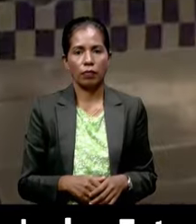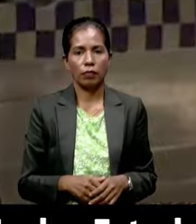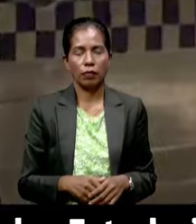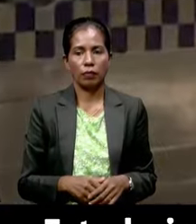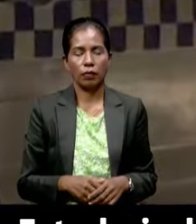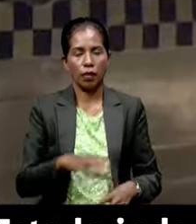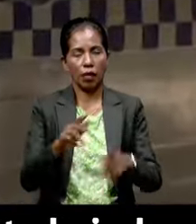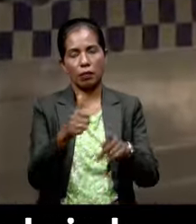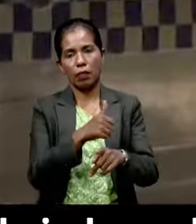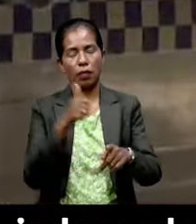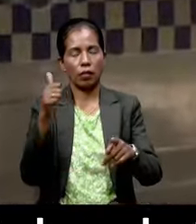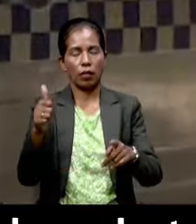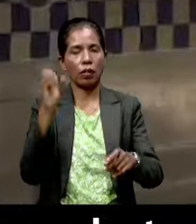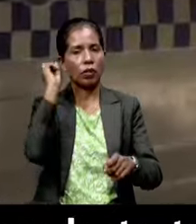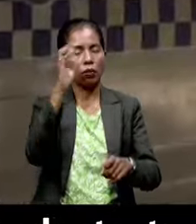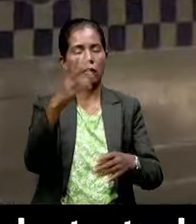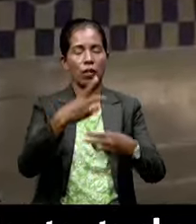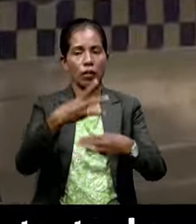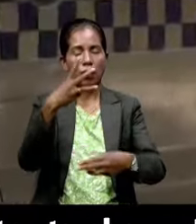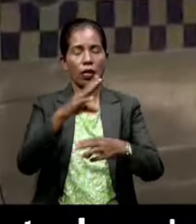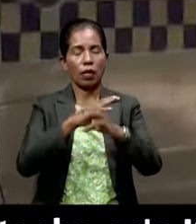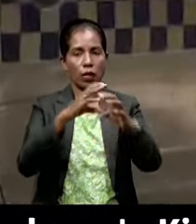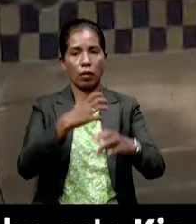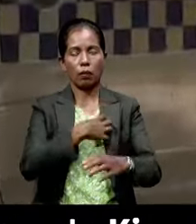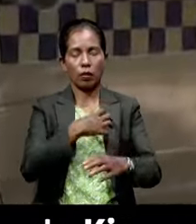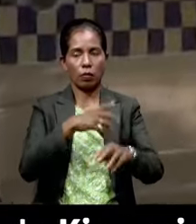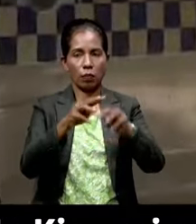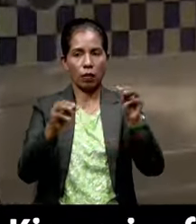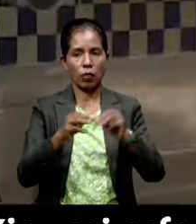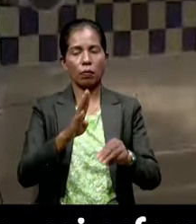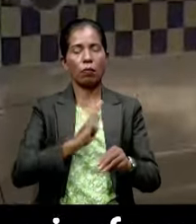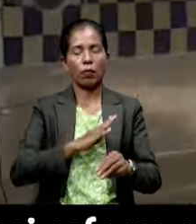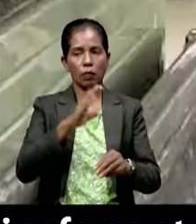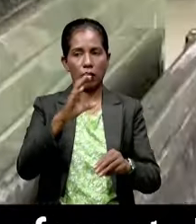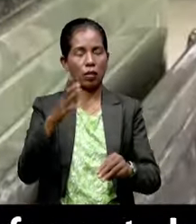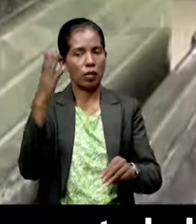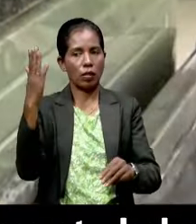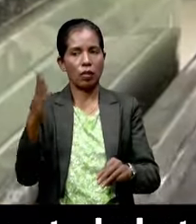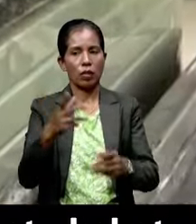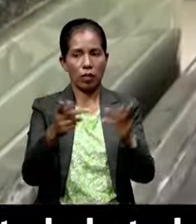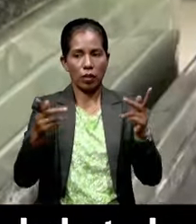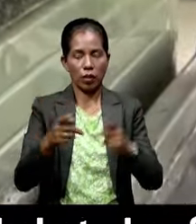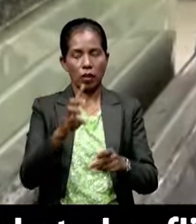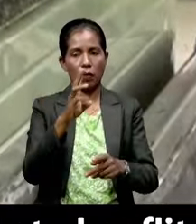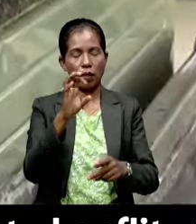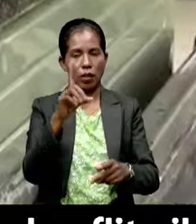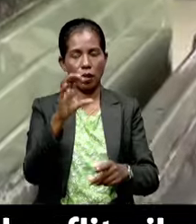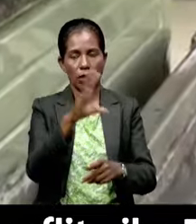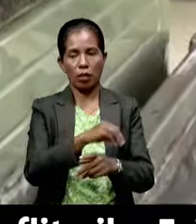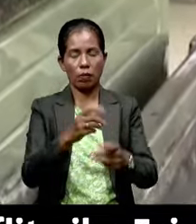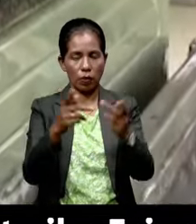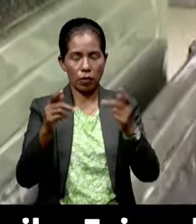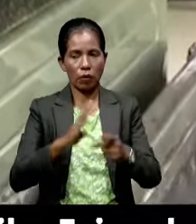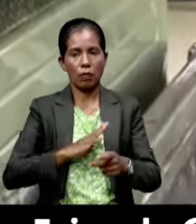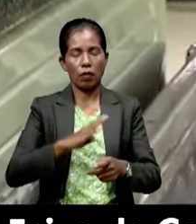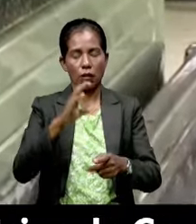Ema balun tuda rahum vidro kareta operasaun komando penetelo munisipi baukau niang ia are wai lili posto administrativo